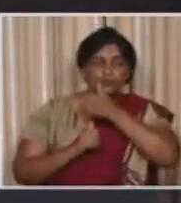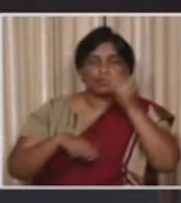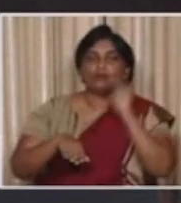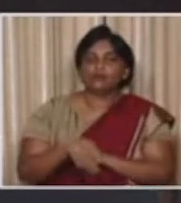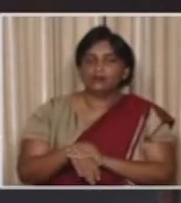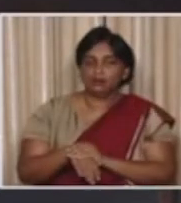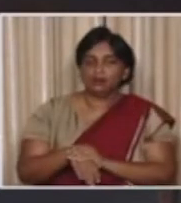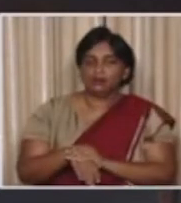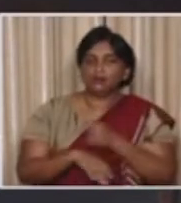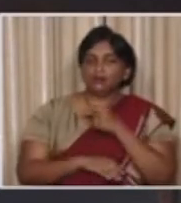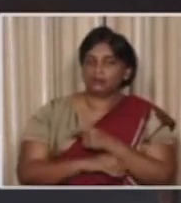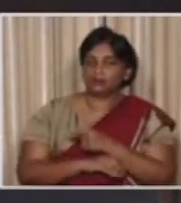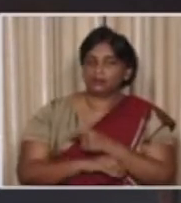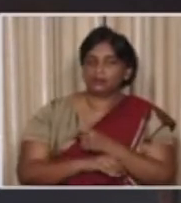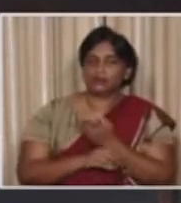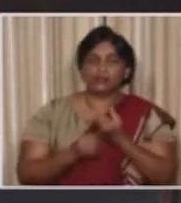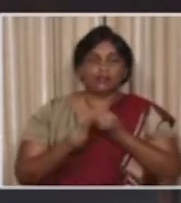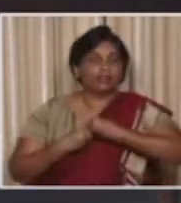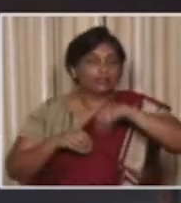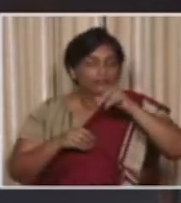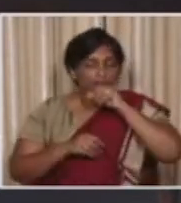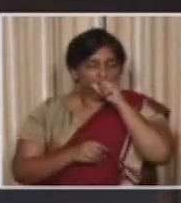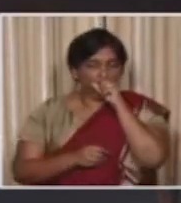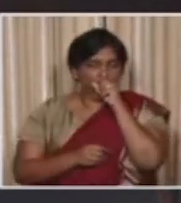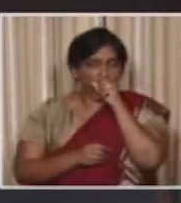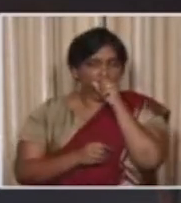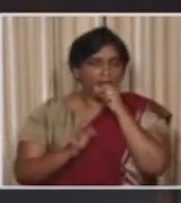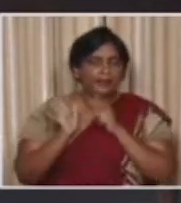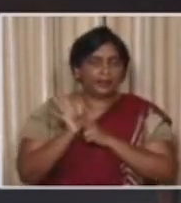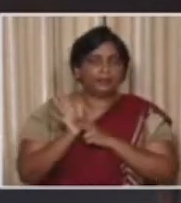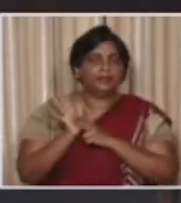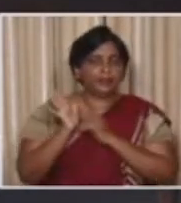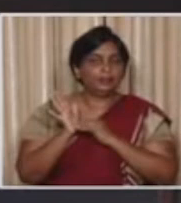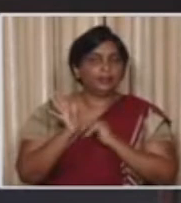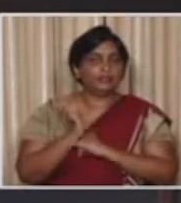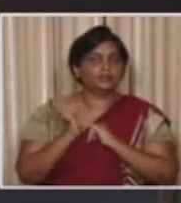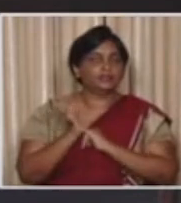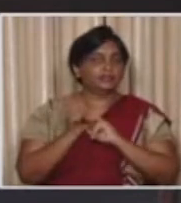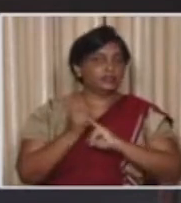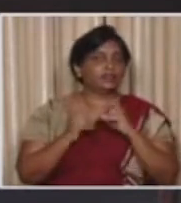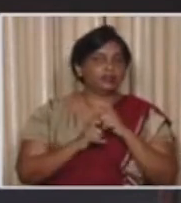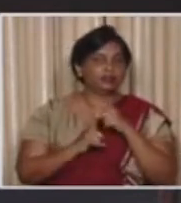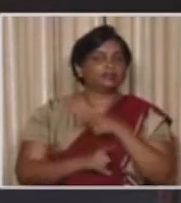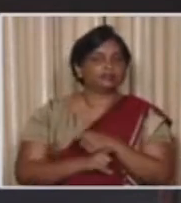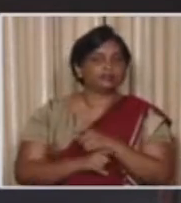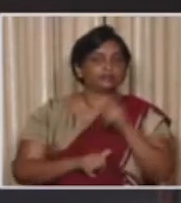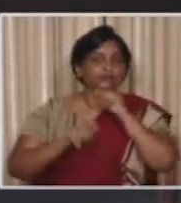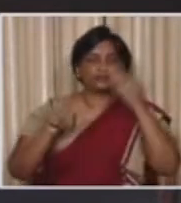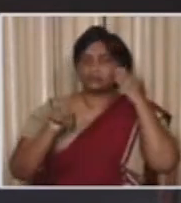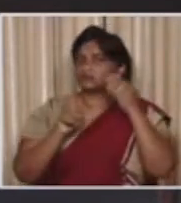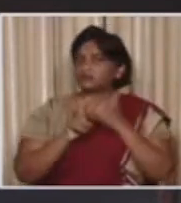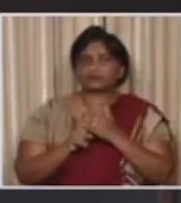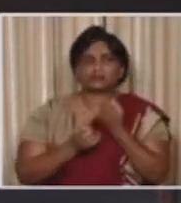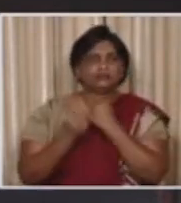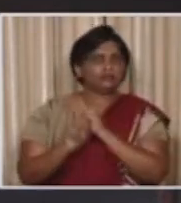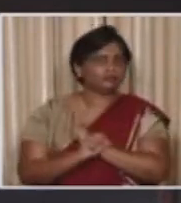අහුවෙලා තියෙන්නේ? අර සැපියුම් මේ එකේ MSD එකේ කට්ටියව. MSD එක ඖෂධ පිළිබඳ කිසිම